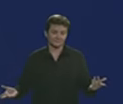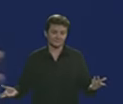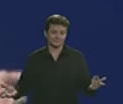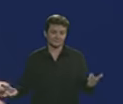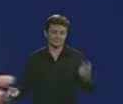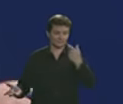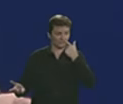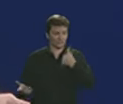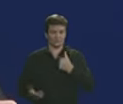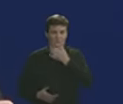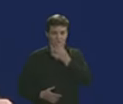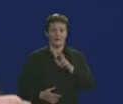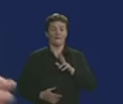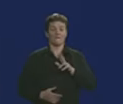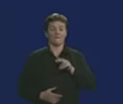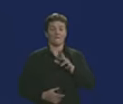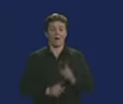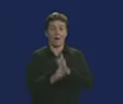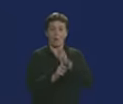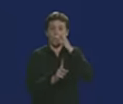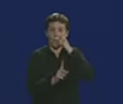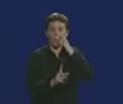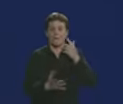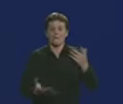je me suis dit, je vais le rencontrer.